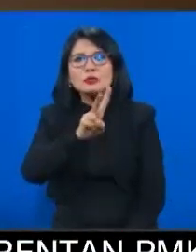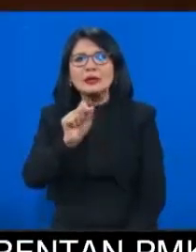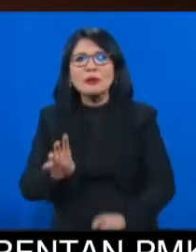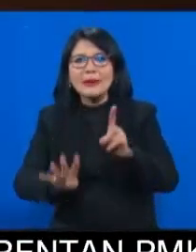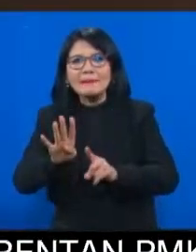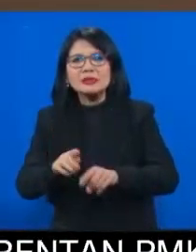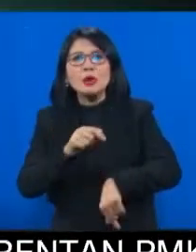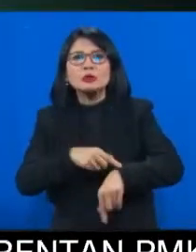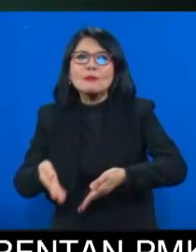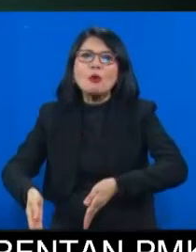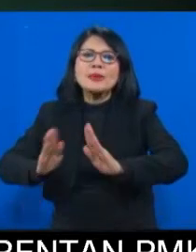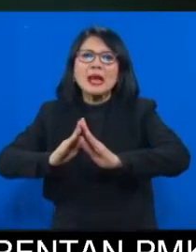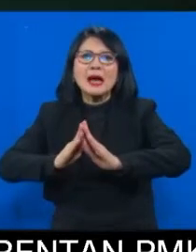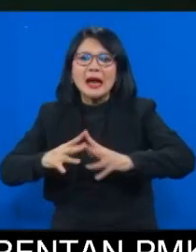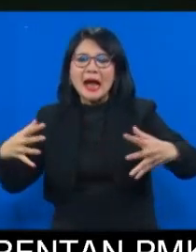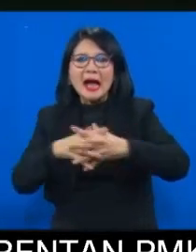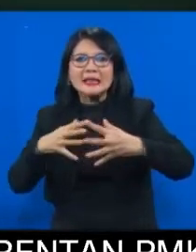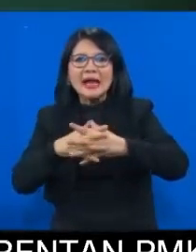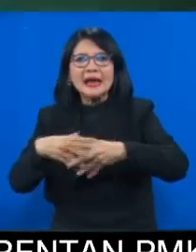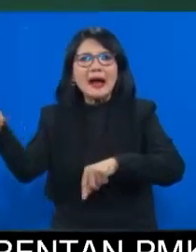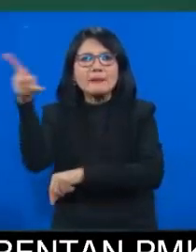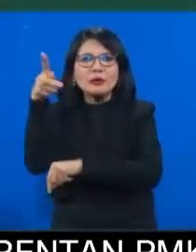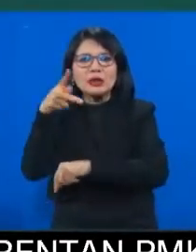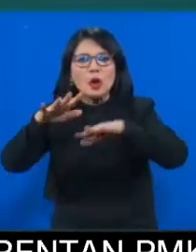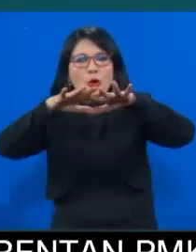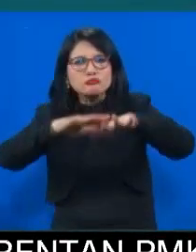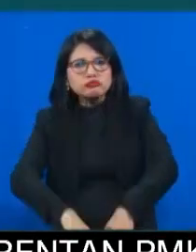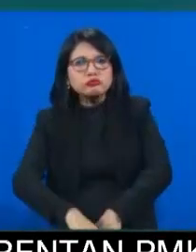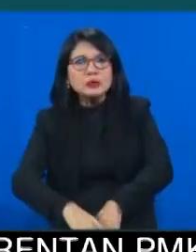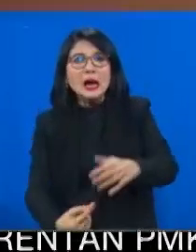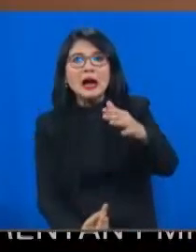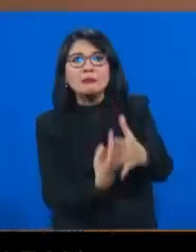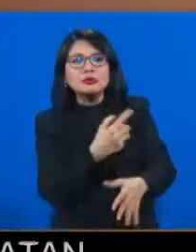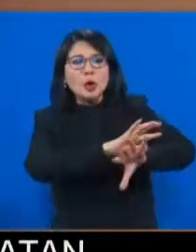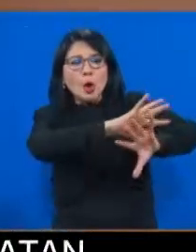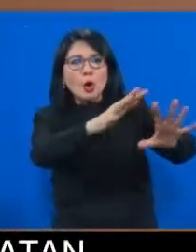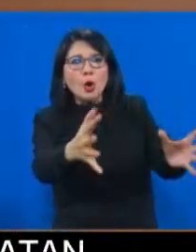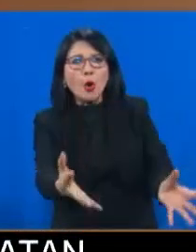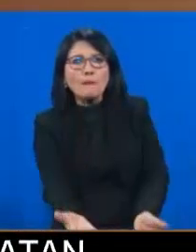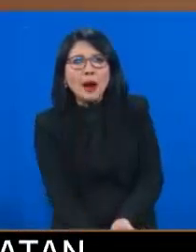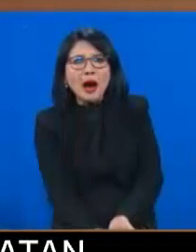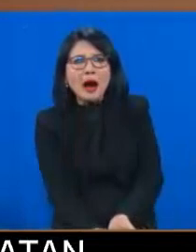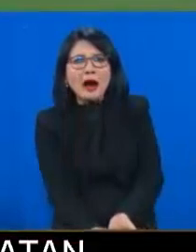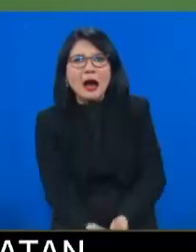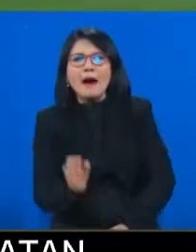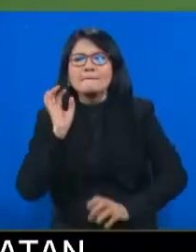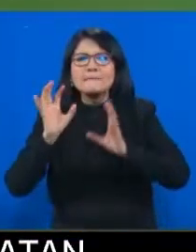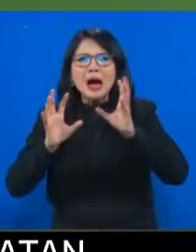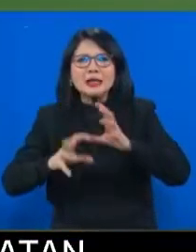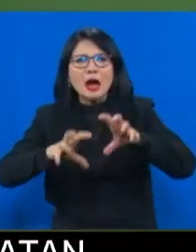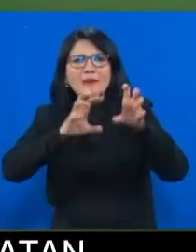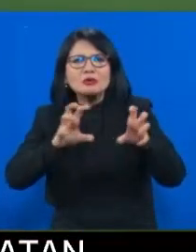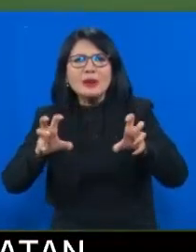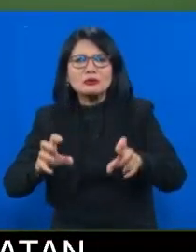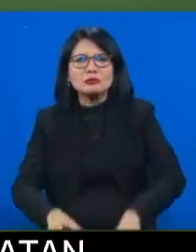villa. Tanah proyek di lokasi tersebut anjlok dan muncullah lubang besar yang di dalamnya dipenuhi batu karang berbentuk stalaktit dan